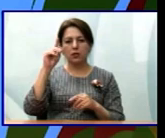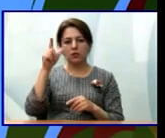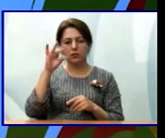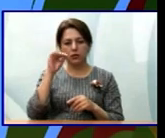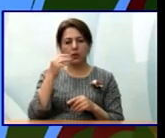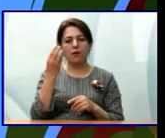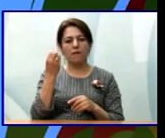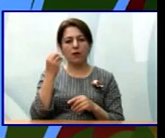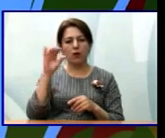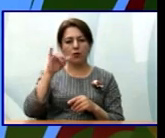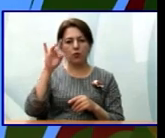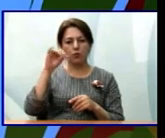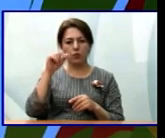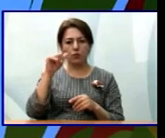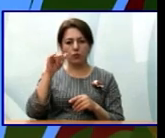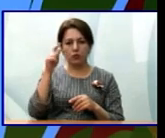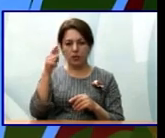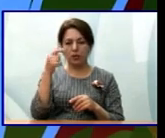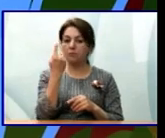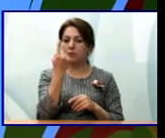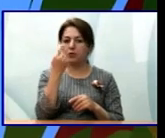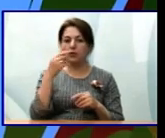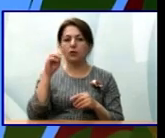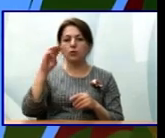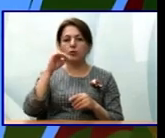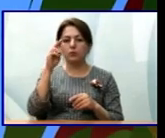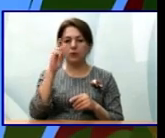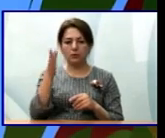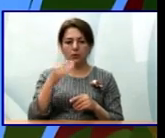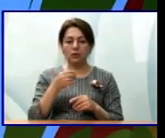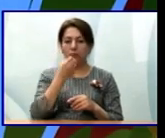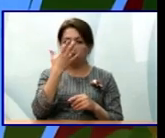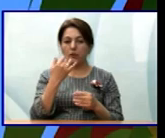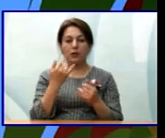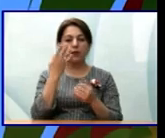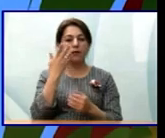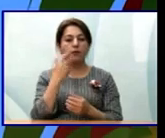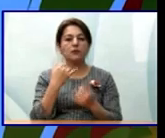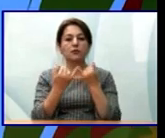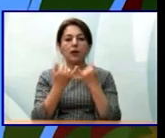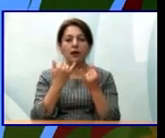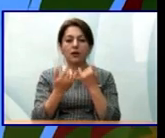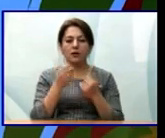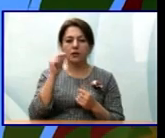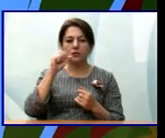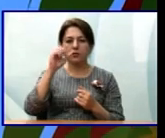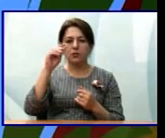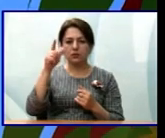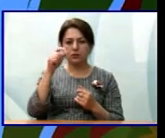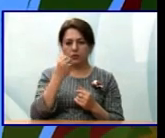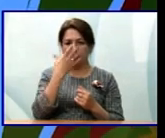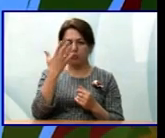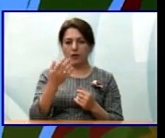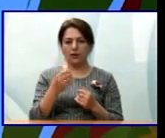gullari bitta tupda yetishadi. Gullarning rangi sariq. Changchi gullari nisbatan yirik